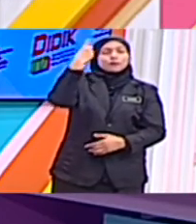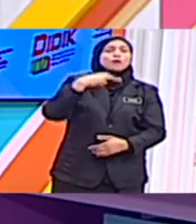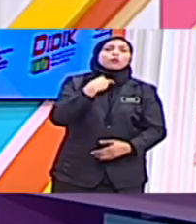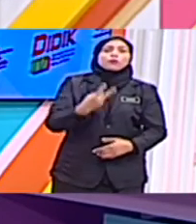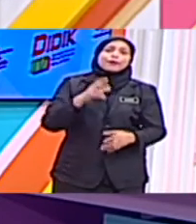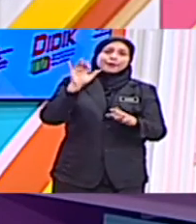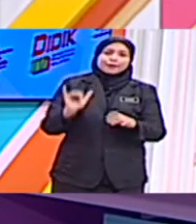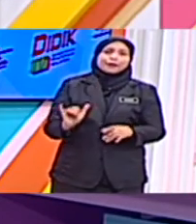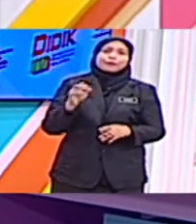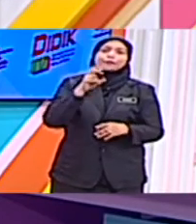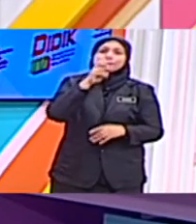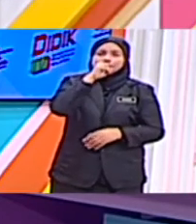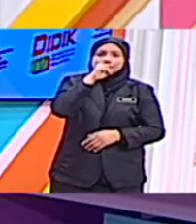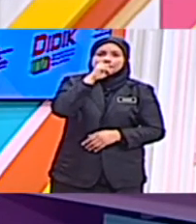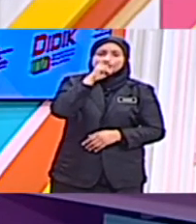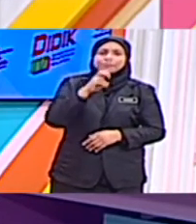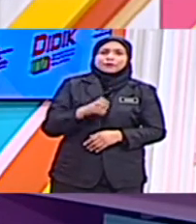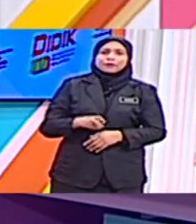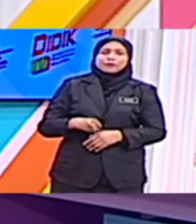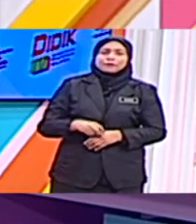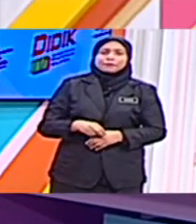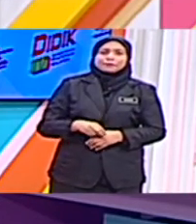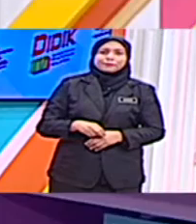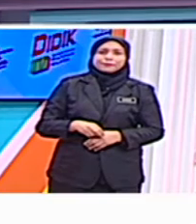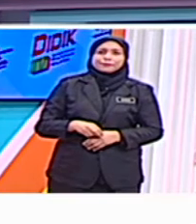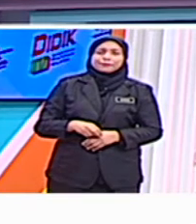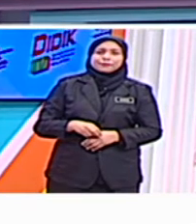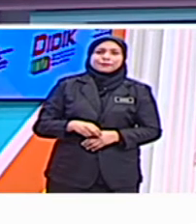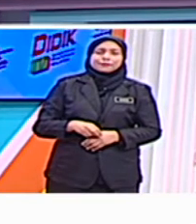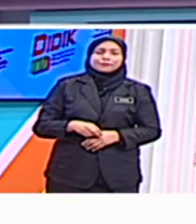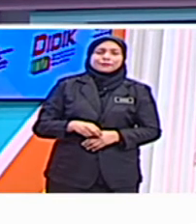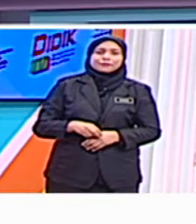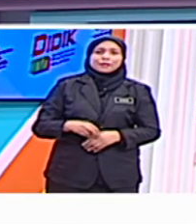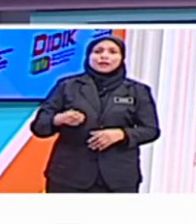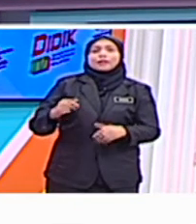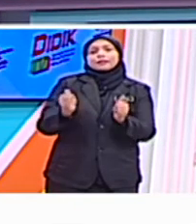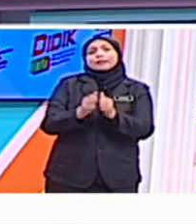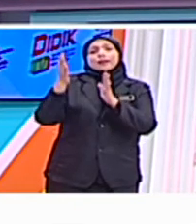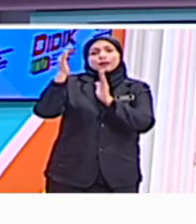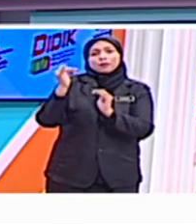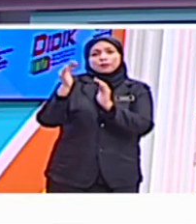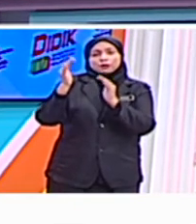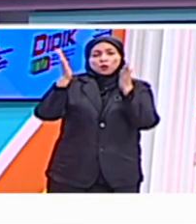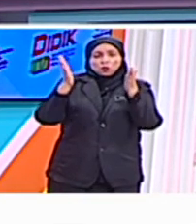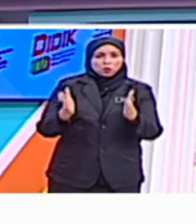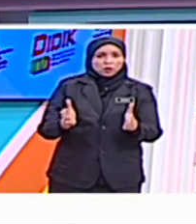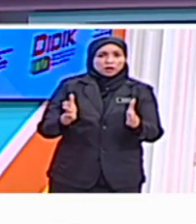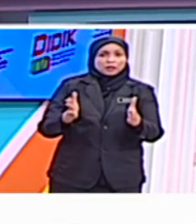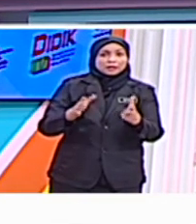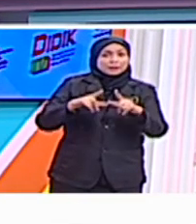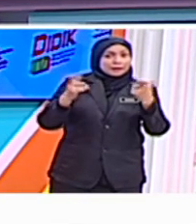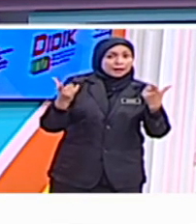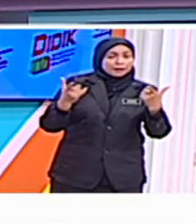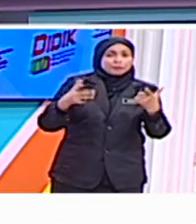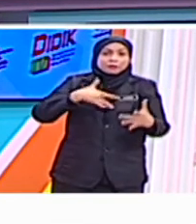ini ataupun selalunya kita sebut garang lah. Okey, bila kita sebut garang, dengan harapan orang itu akan